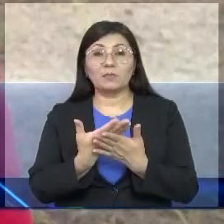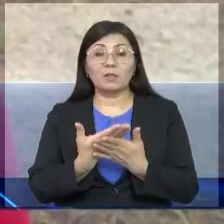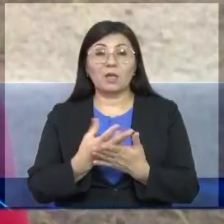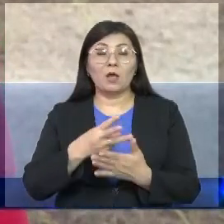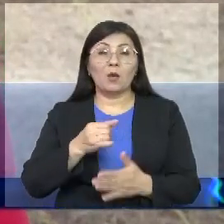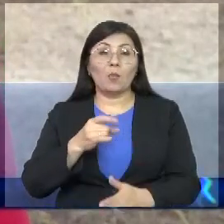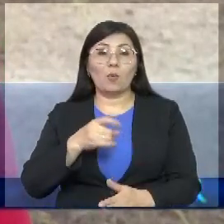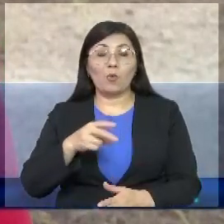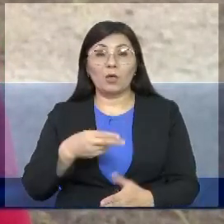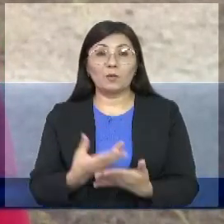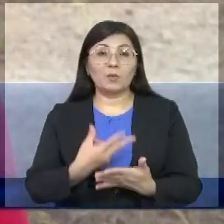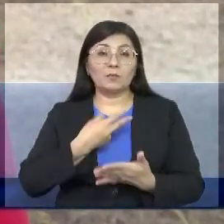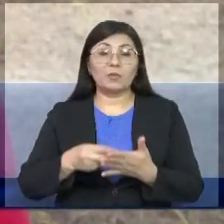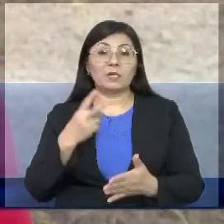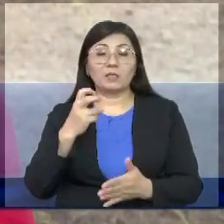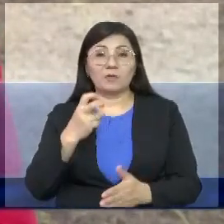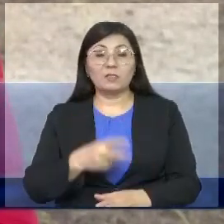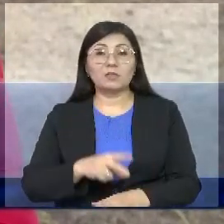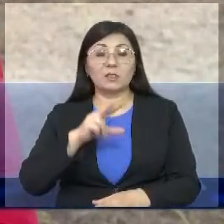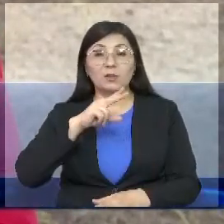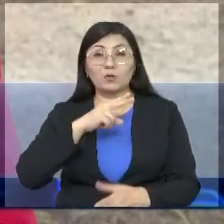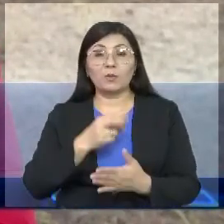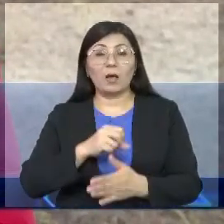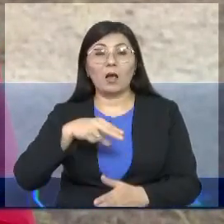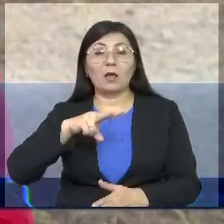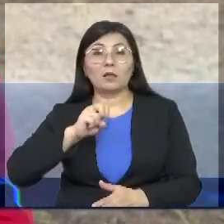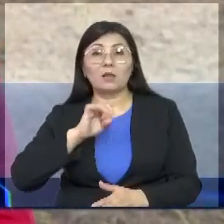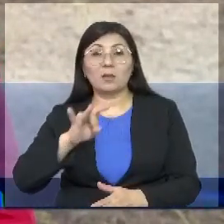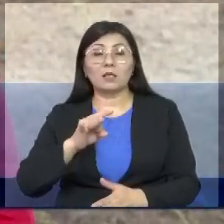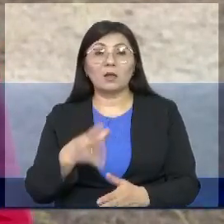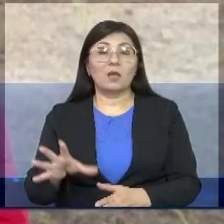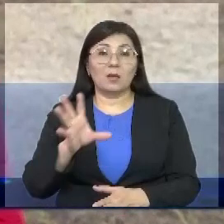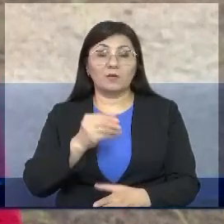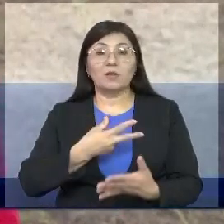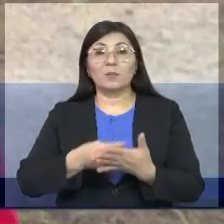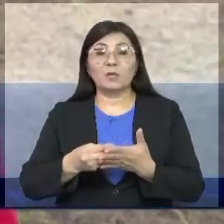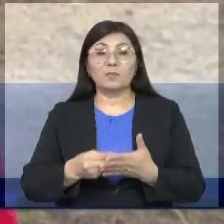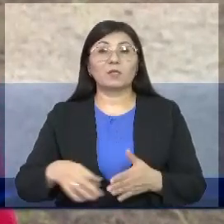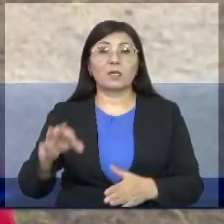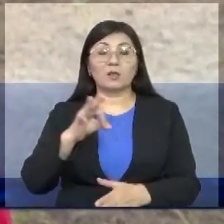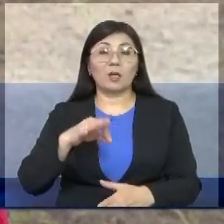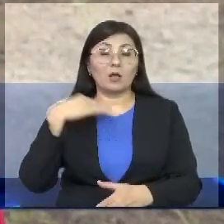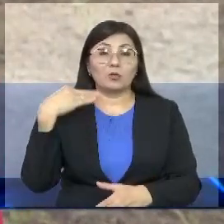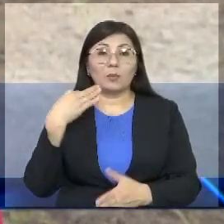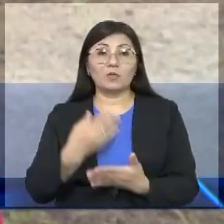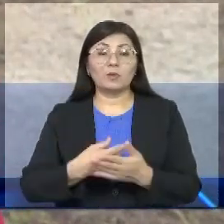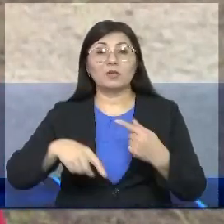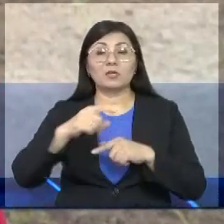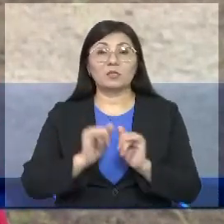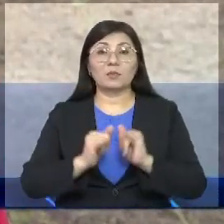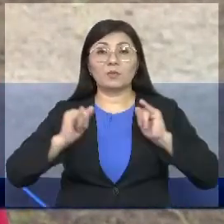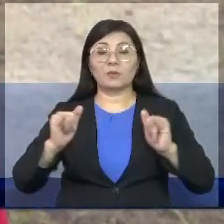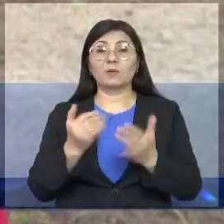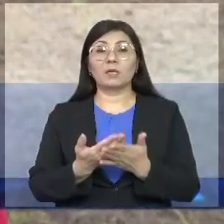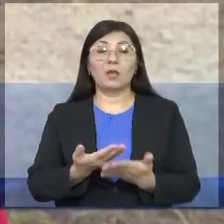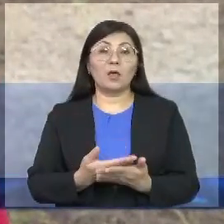мулард. Также приобрели 200 гусей и 50 кур адлерской и кучинской пород. Все птицы завезли из областного центра. Сейчас бизнес постепенно